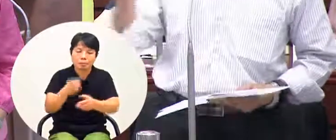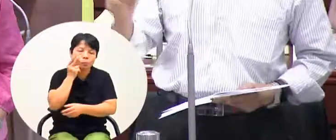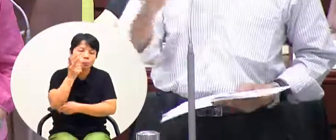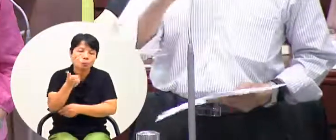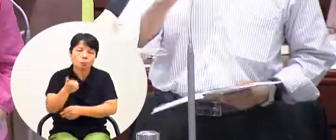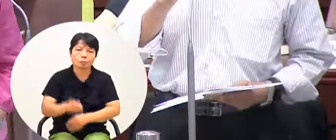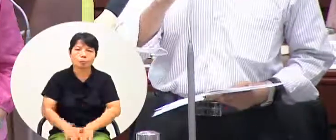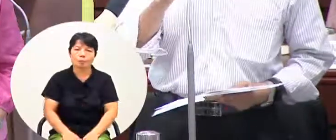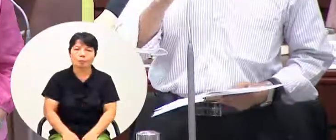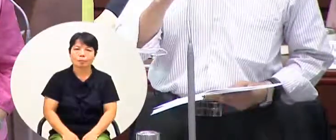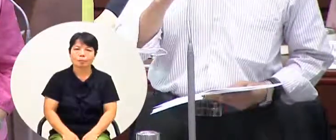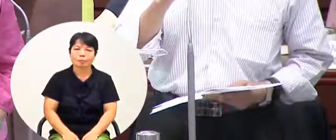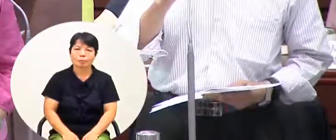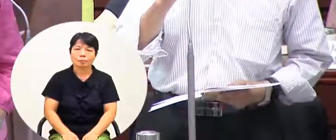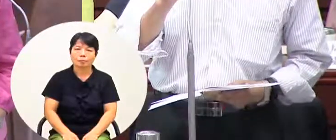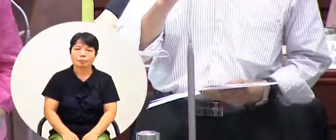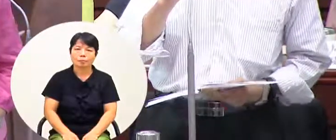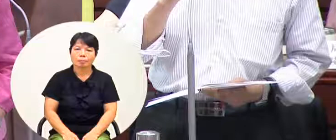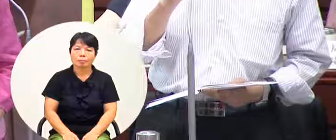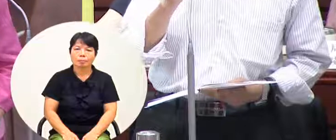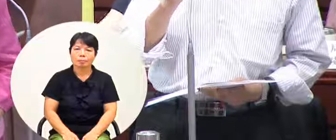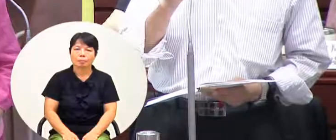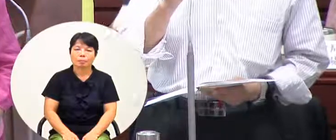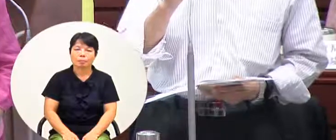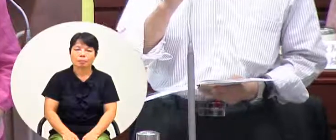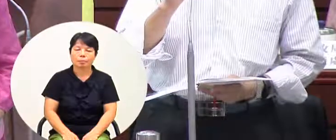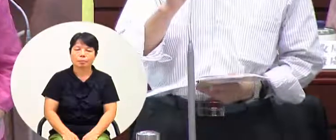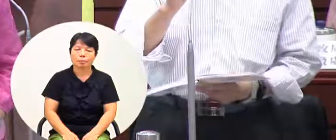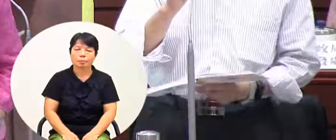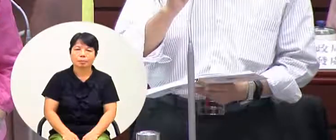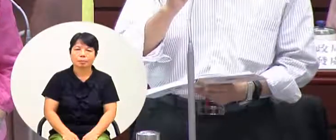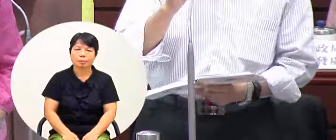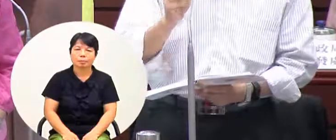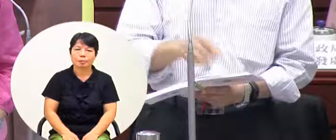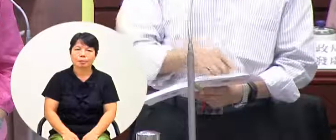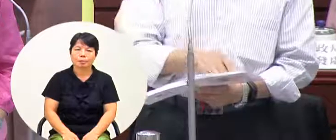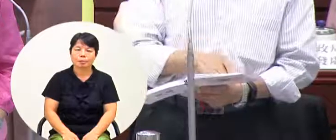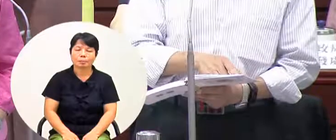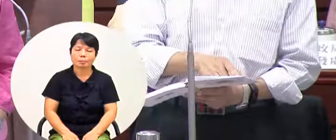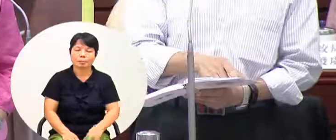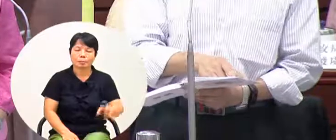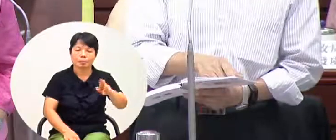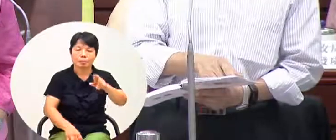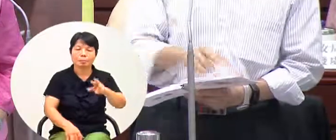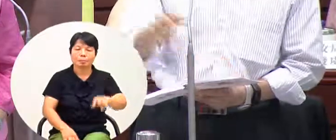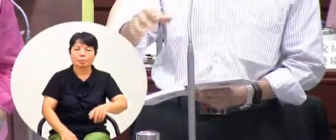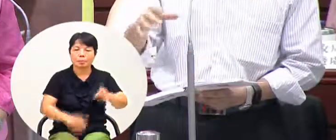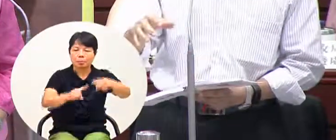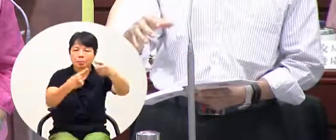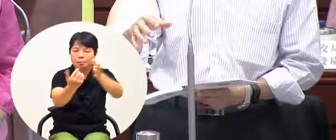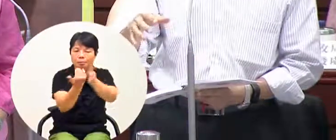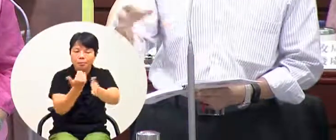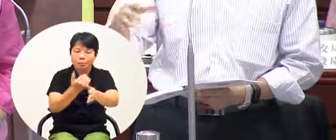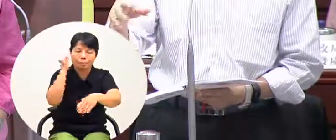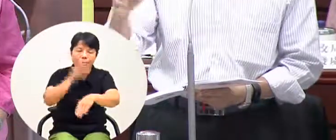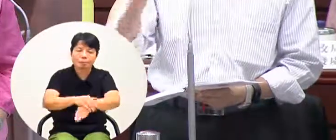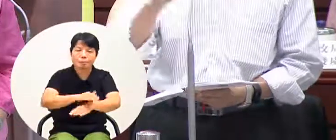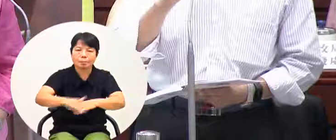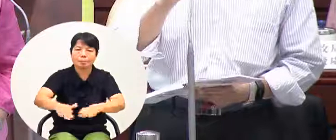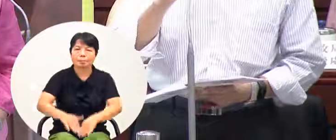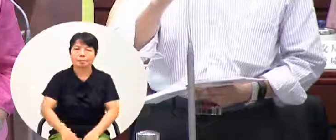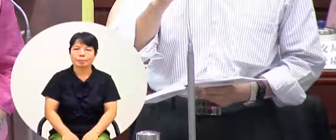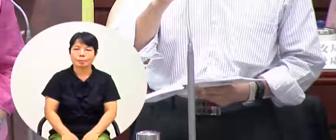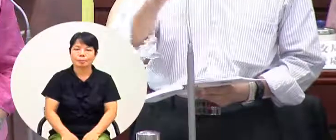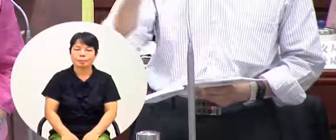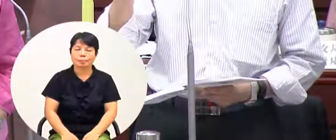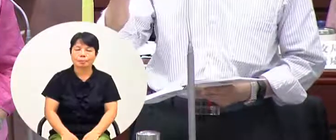过年前绝对会完工，这甲这点甲林议员保证啊吼。 因为我是月初的时候，新竹新竹月